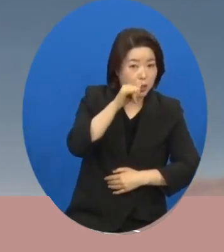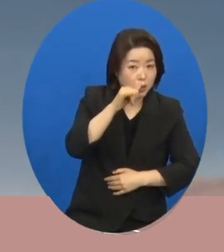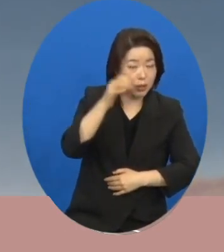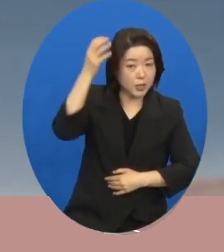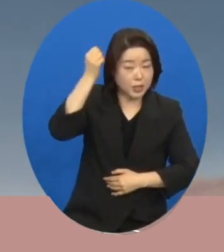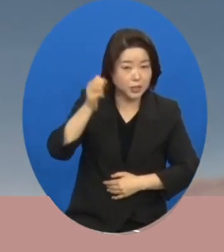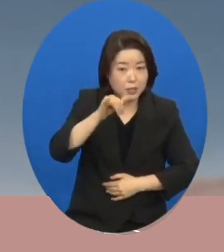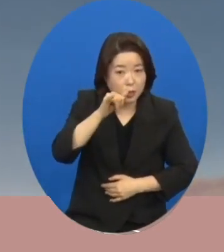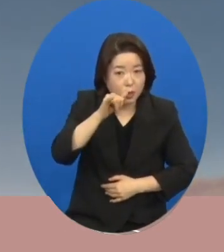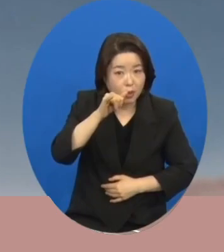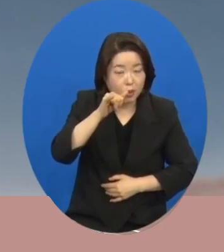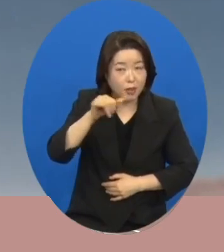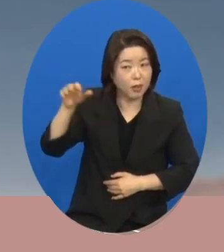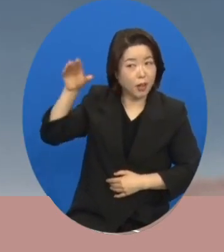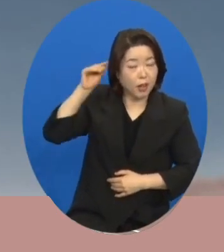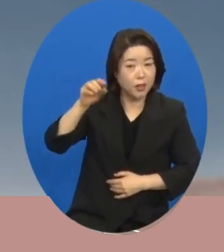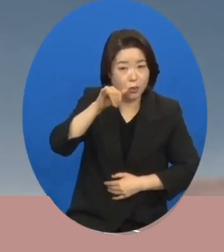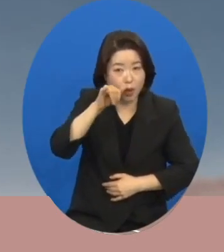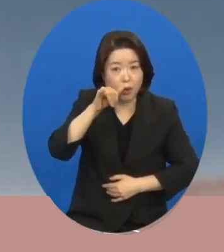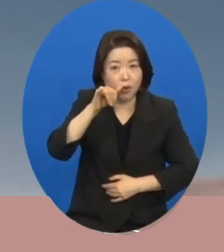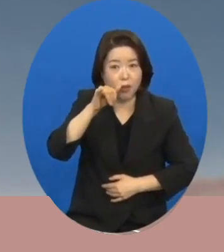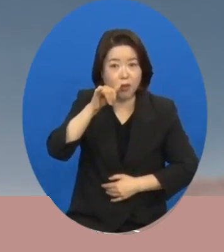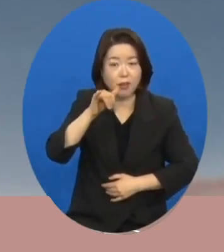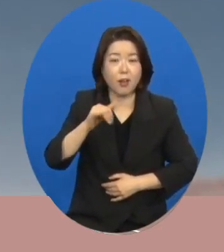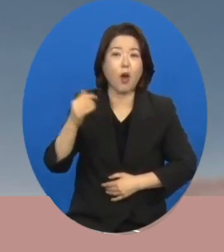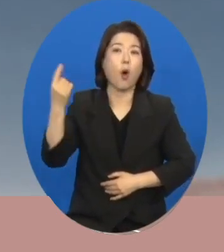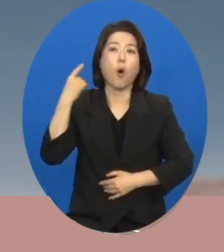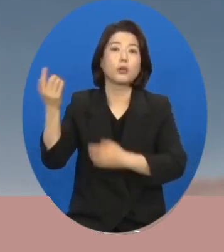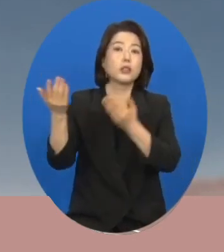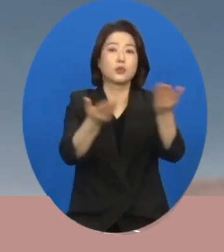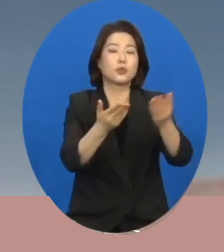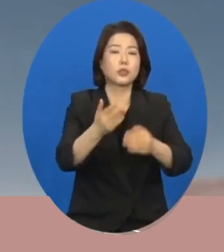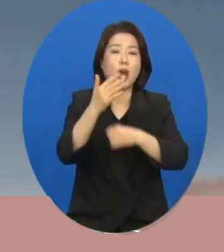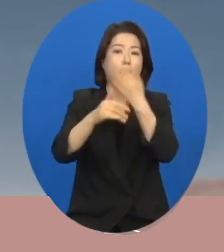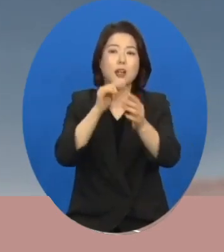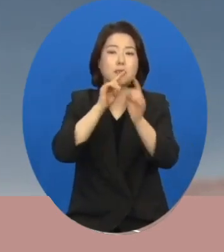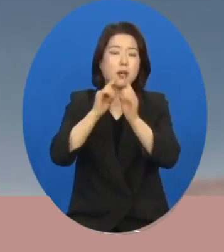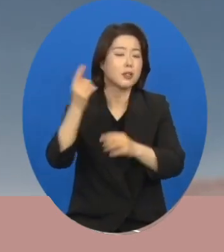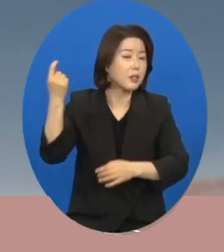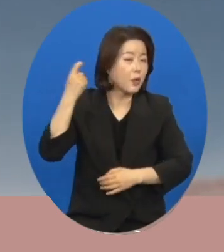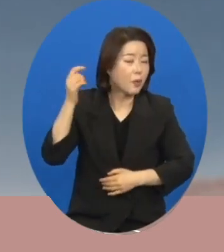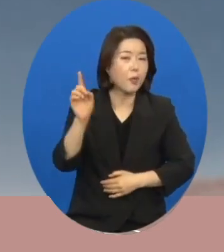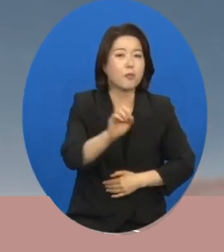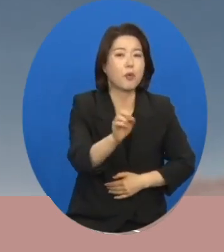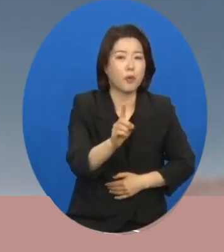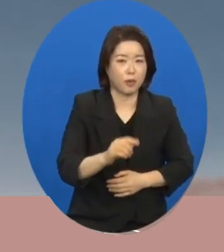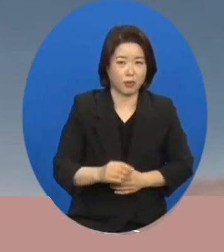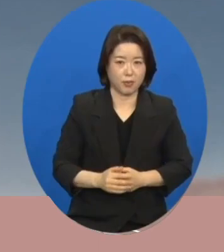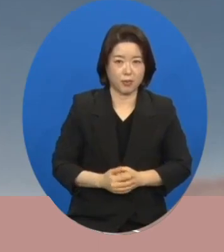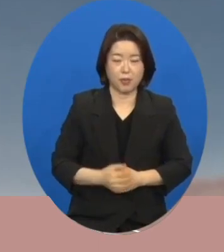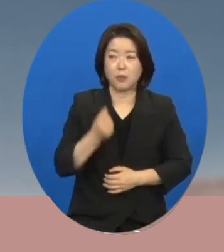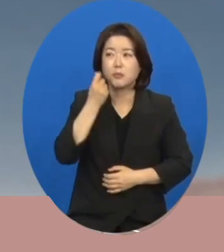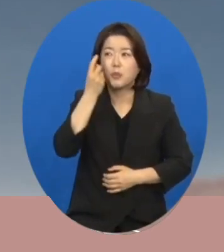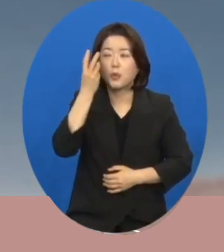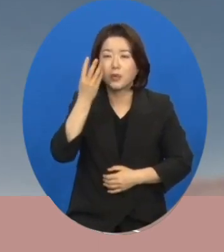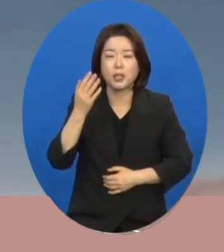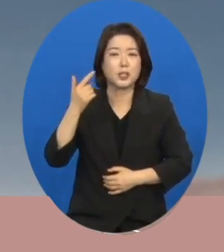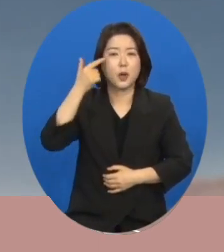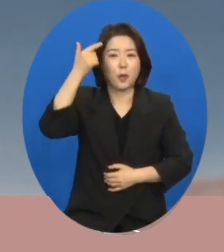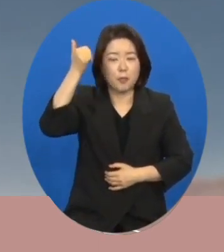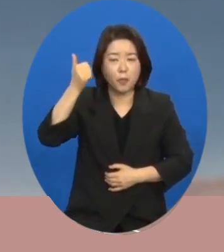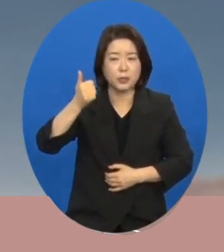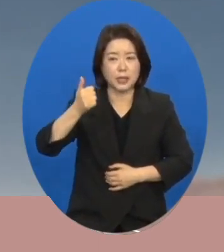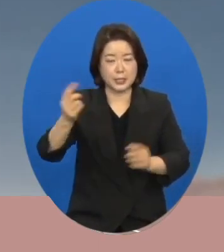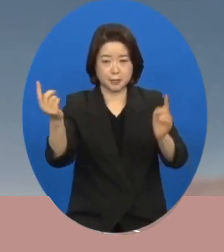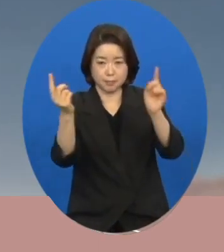기억나십니까 들으셨습니까 몇 달 전에 우리 목사님 면접이 있었는데요 그런